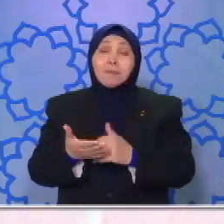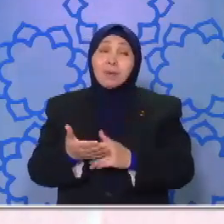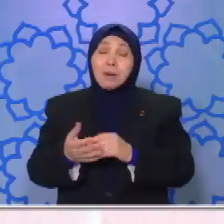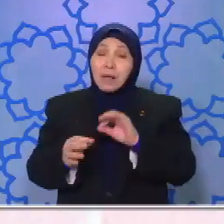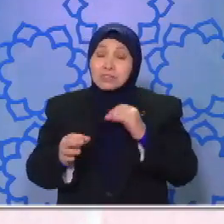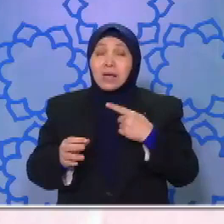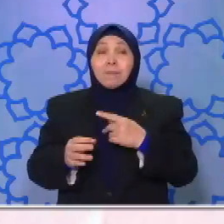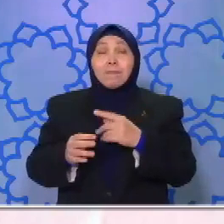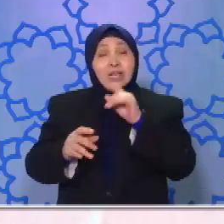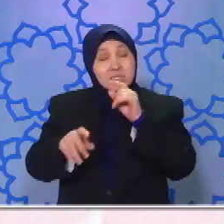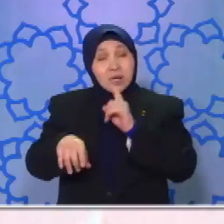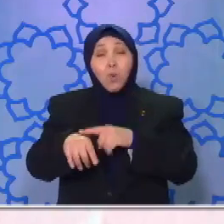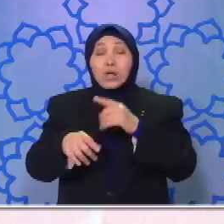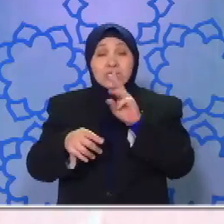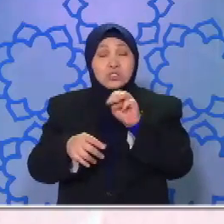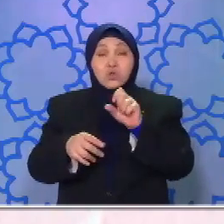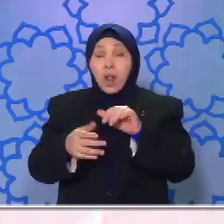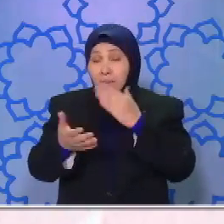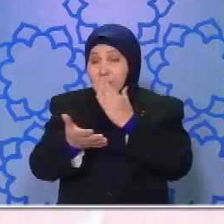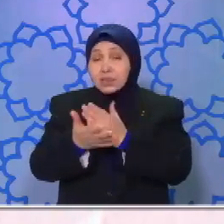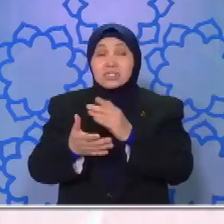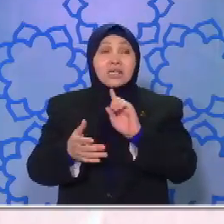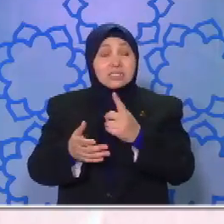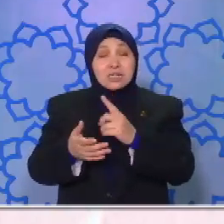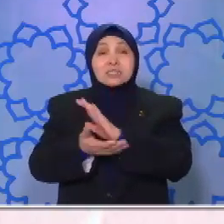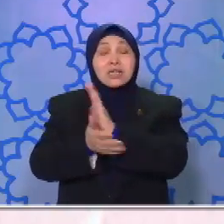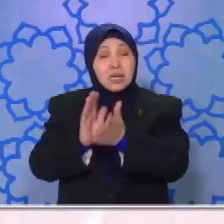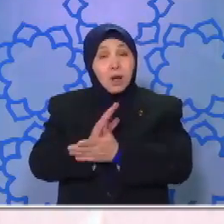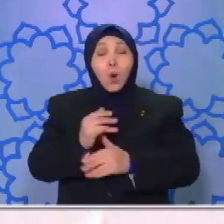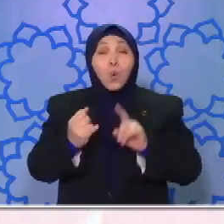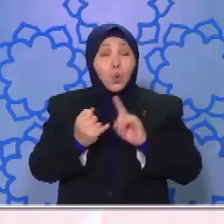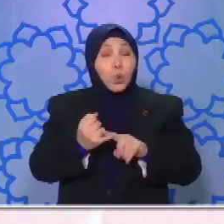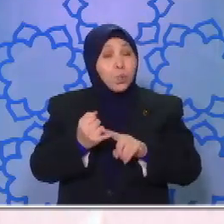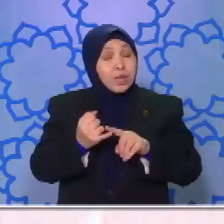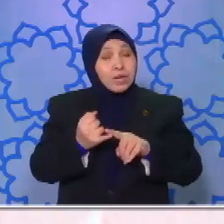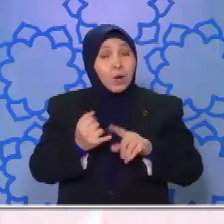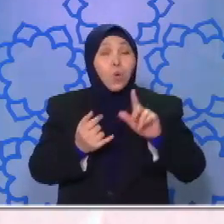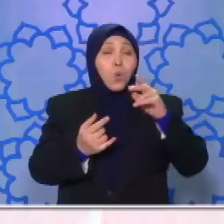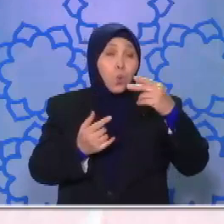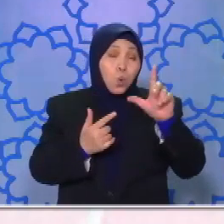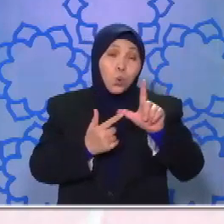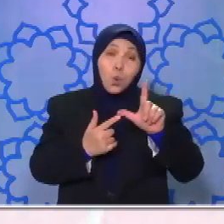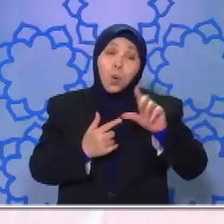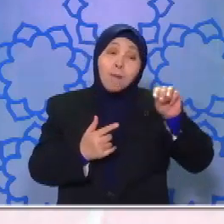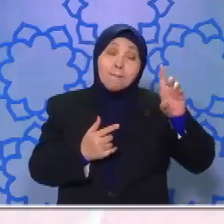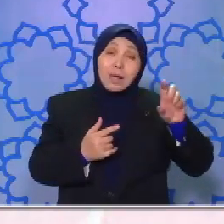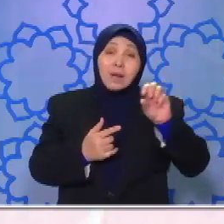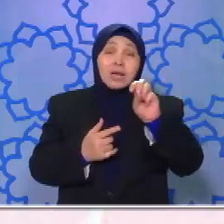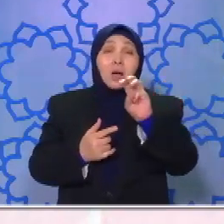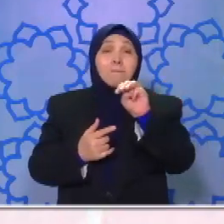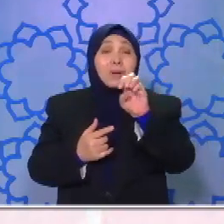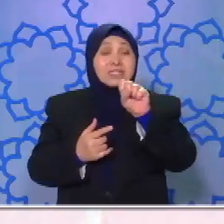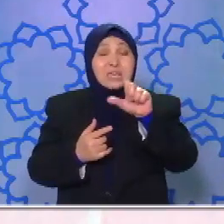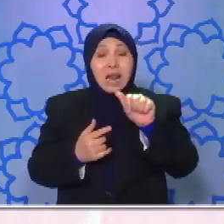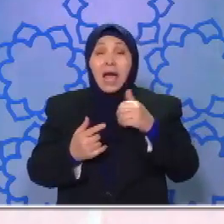mana? Ketika waqaf sahaja, wasal sahaja. Dan yang ketiga yang terakhir, huruf mad pada mad jaiz mufassil ada pada